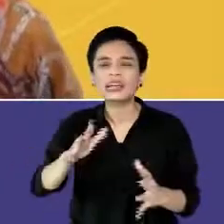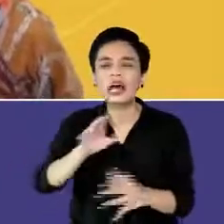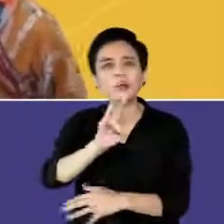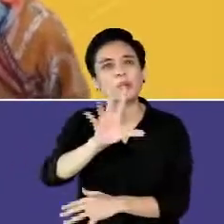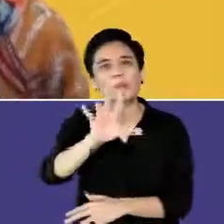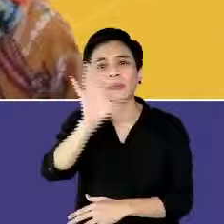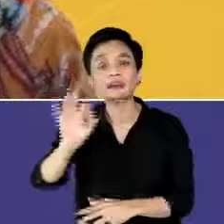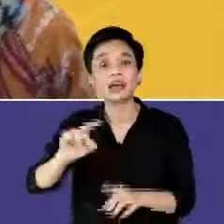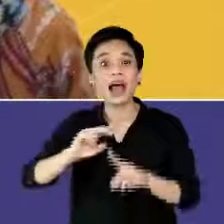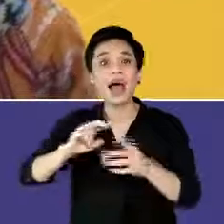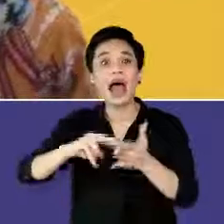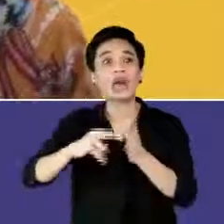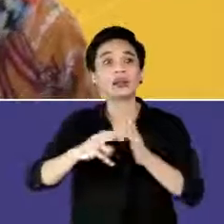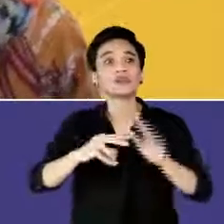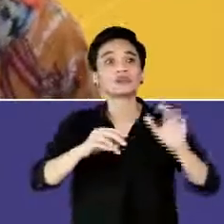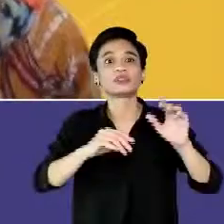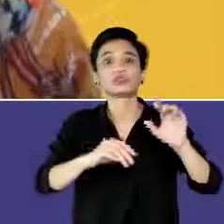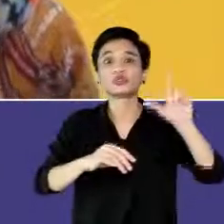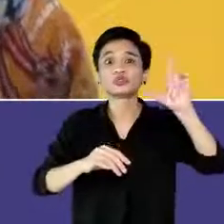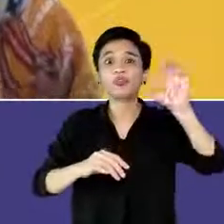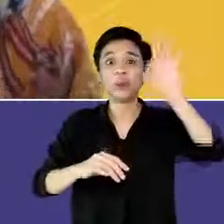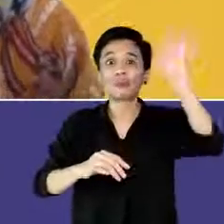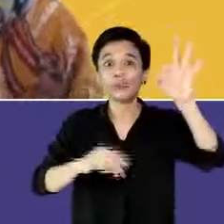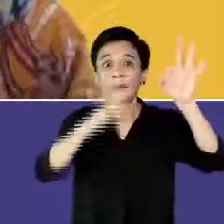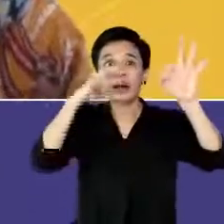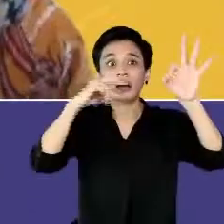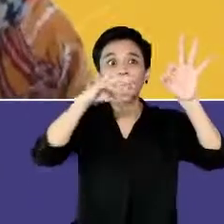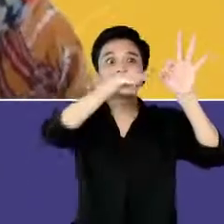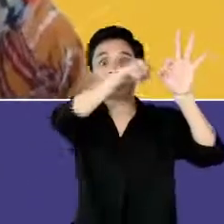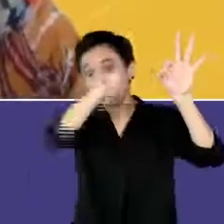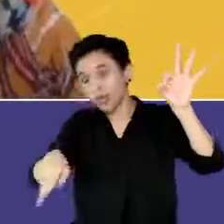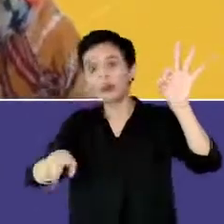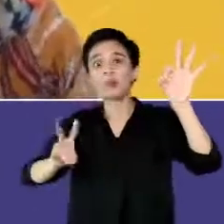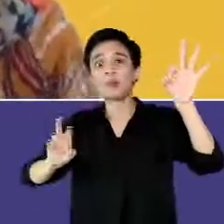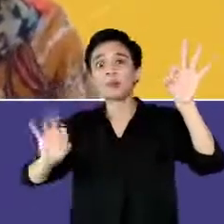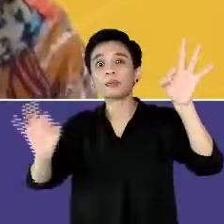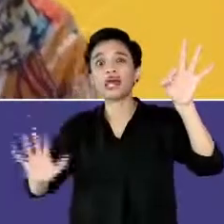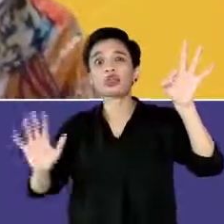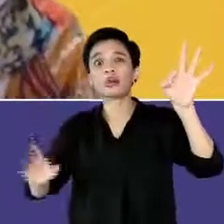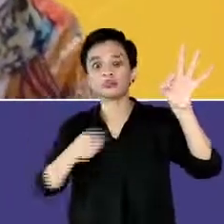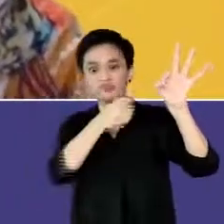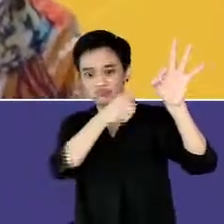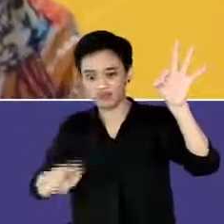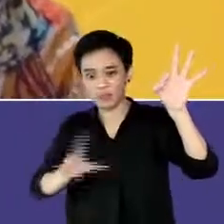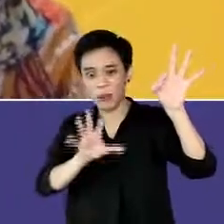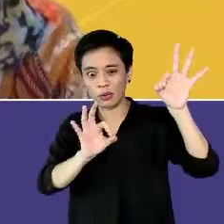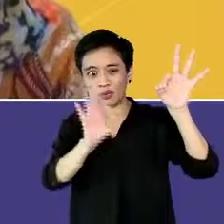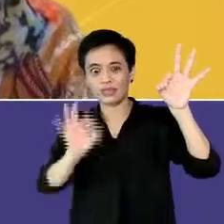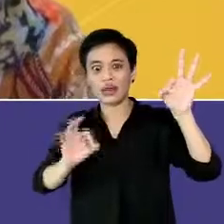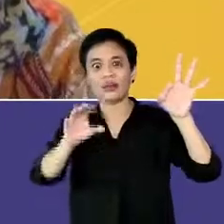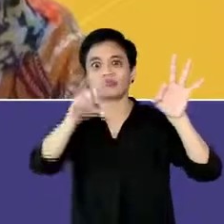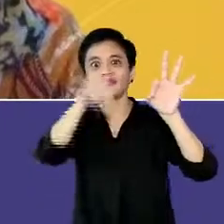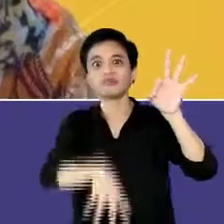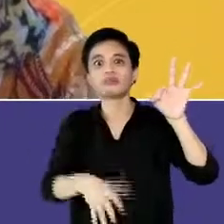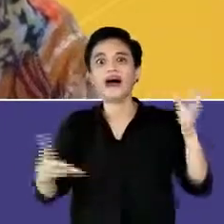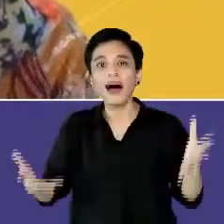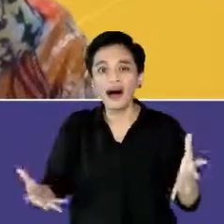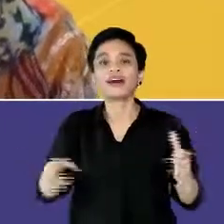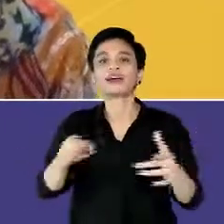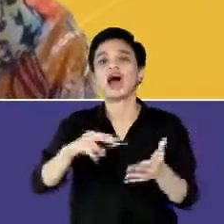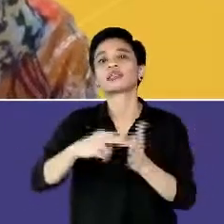Wow turun 50% ini yang terus-menerus